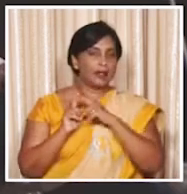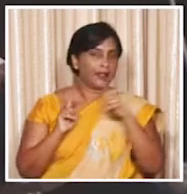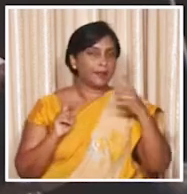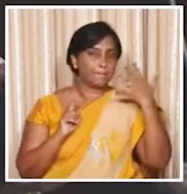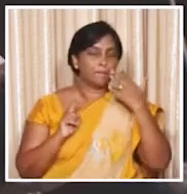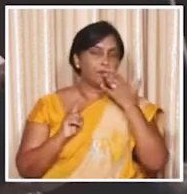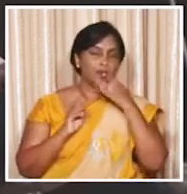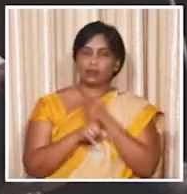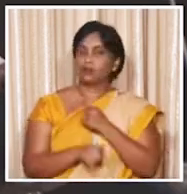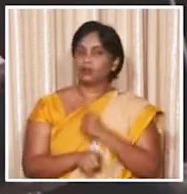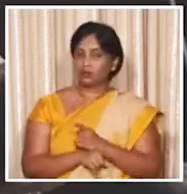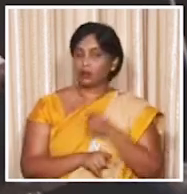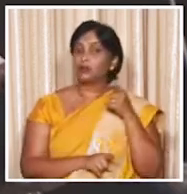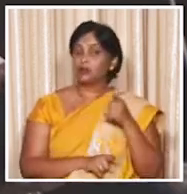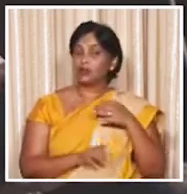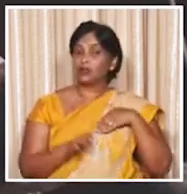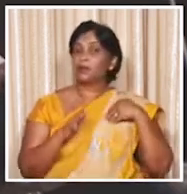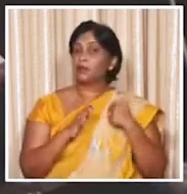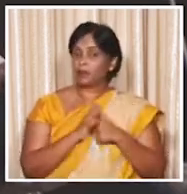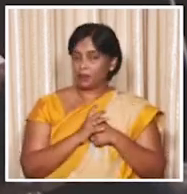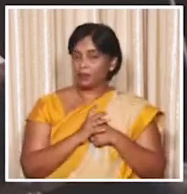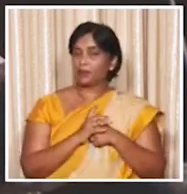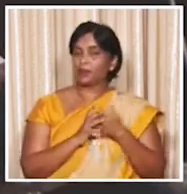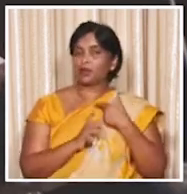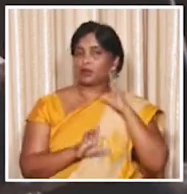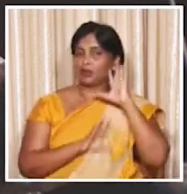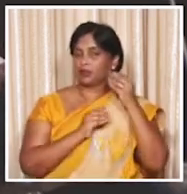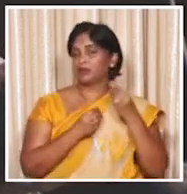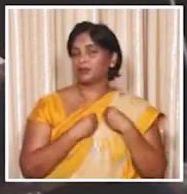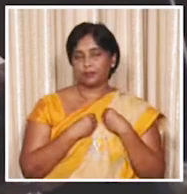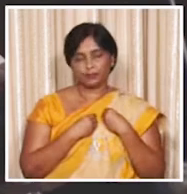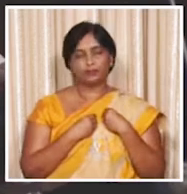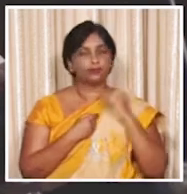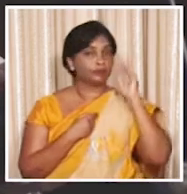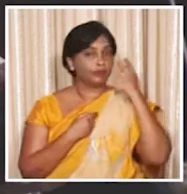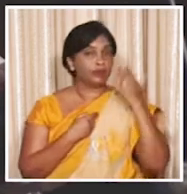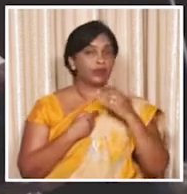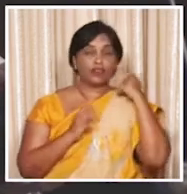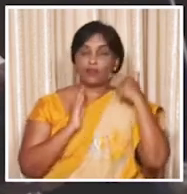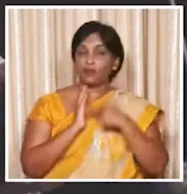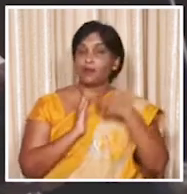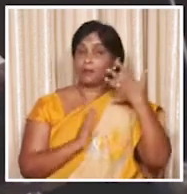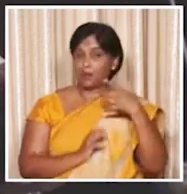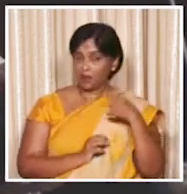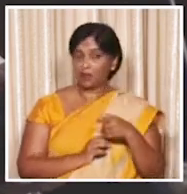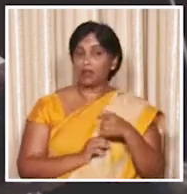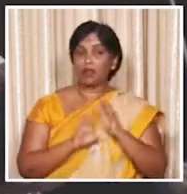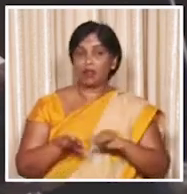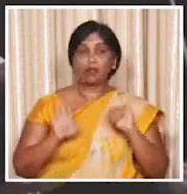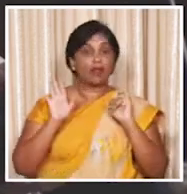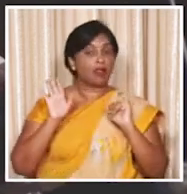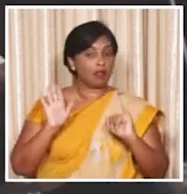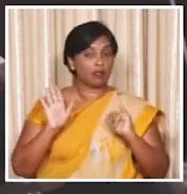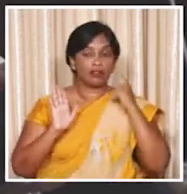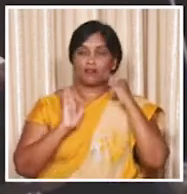இருக்கின்ற அதிபர் எனக்கு தகவலை தந்தார். இம்முறை தரமைந்து புலமை பரிசில் பரீட்சையிலே 6 மாணவர்கள் சித்தி பெற்றிருக்கிறார்கள்,